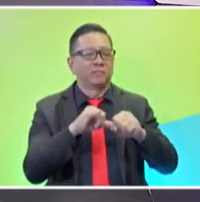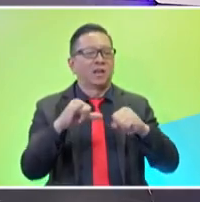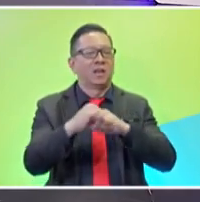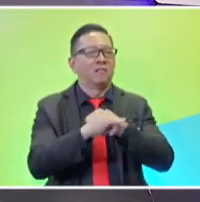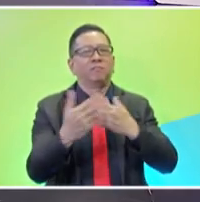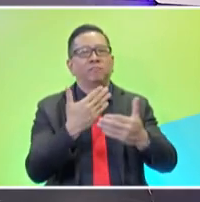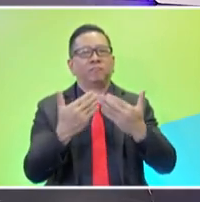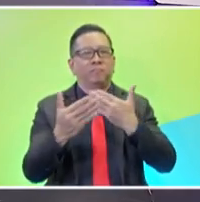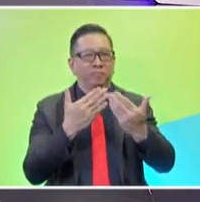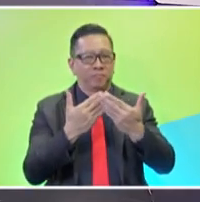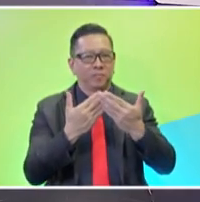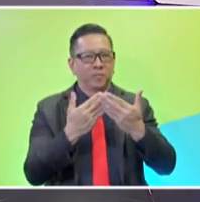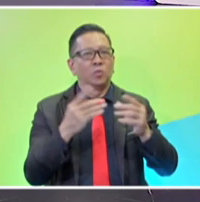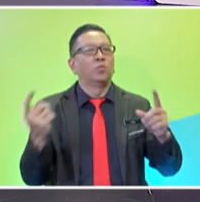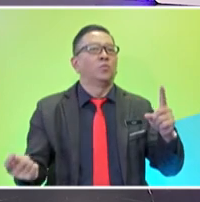juga